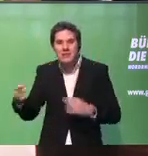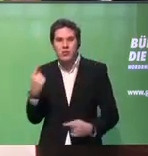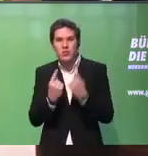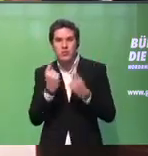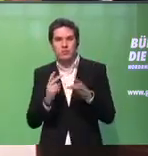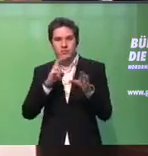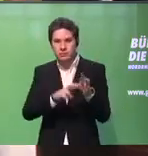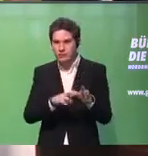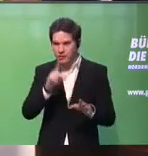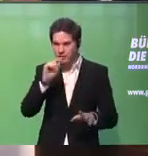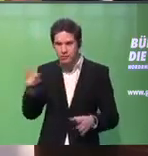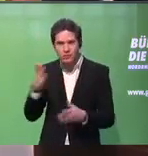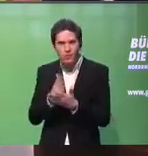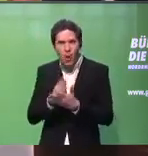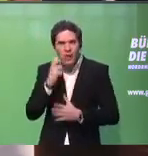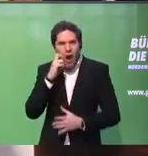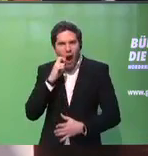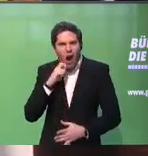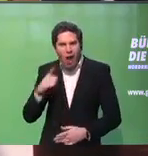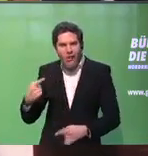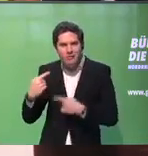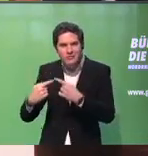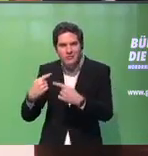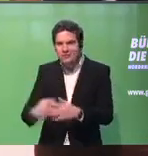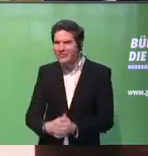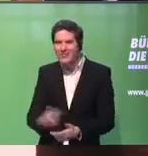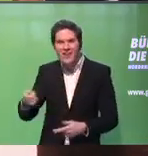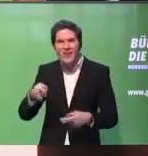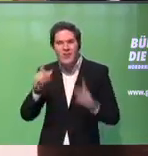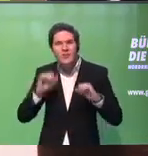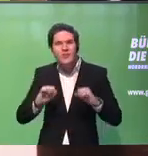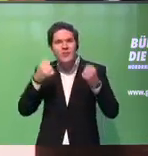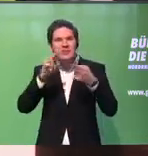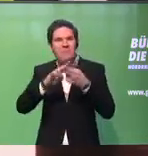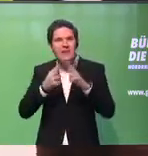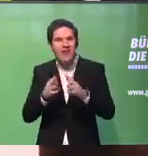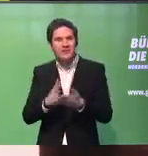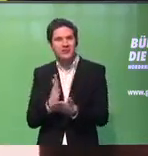richtiges Fossil, ne? So richtiges Gründungsmitglied.